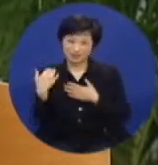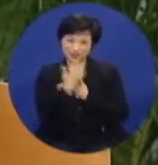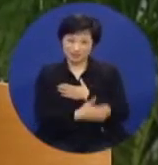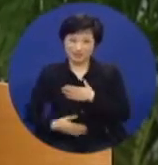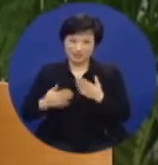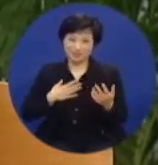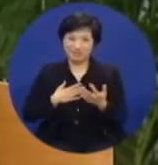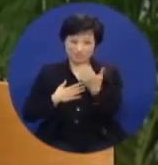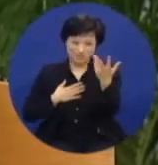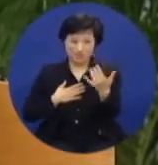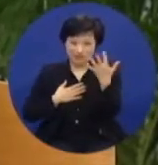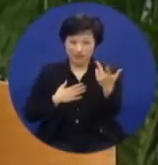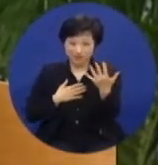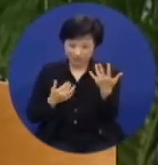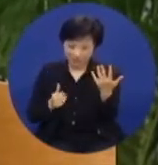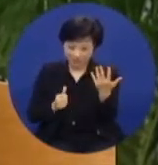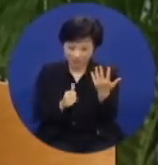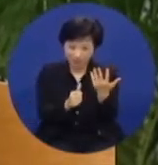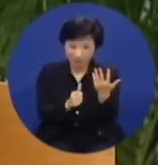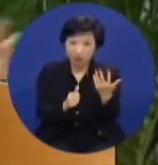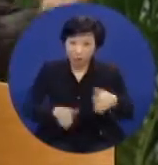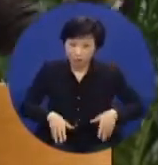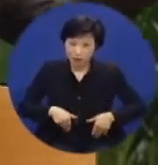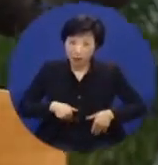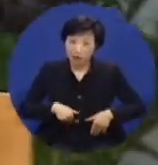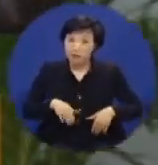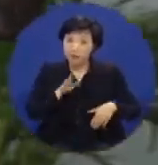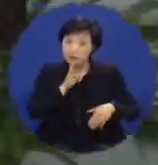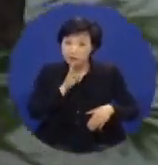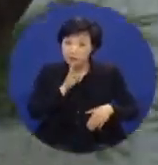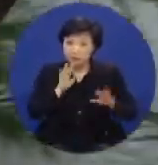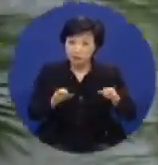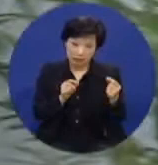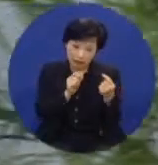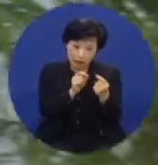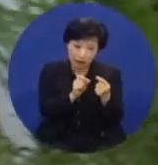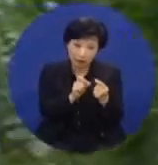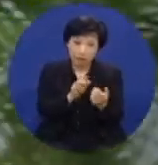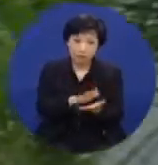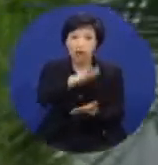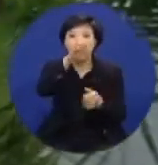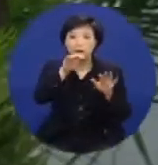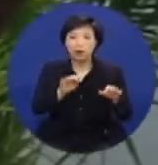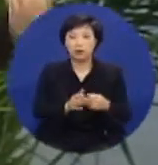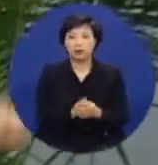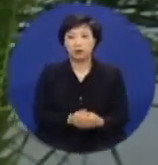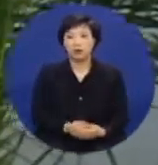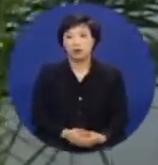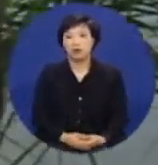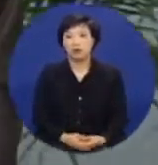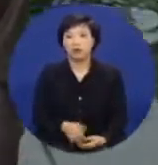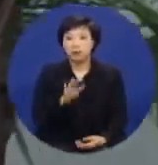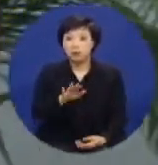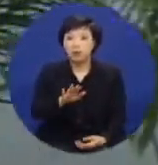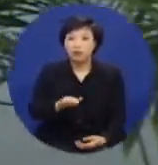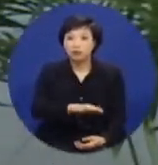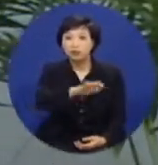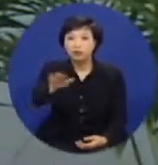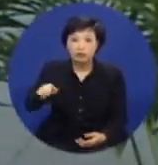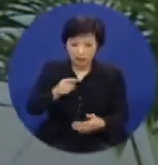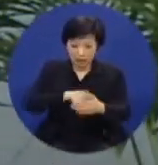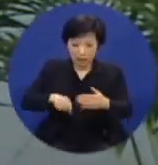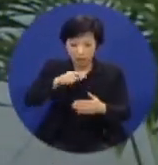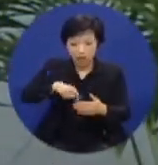비고 타구 죽는데 물이 소비에 있는 용포 는 타지도 않고 죽지도 않고 아